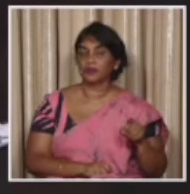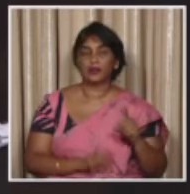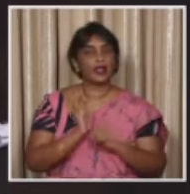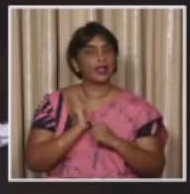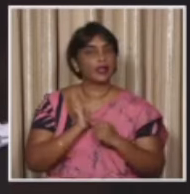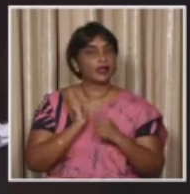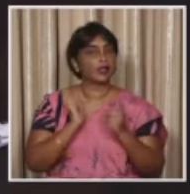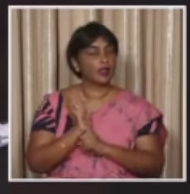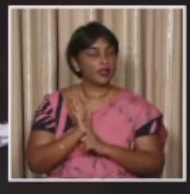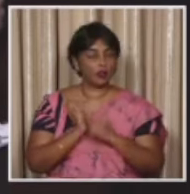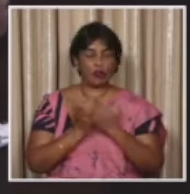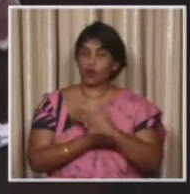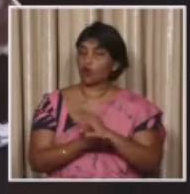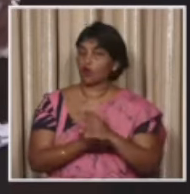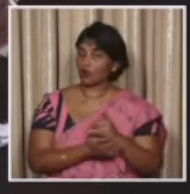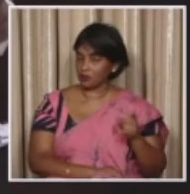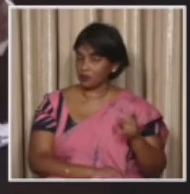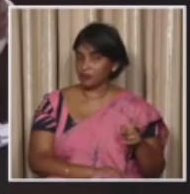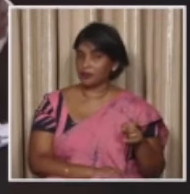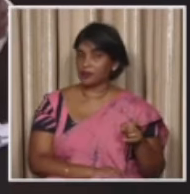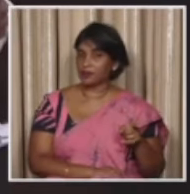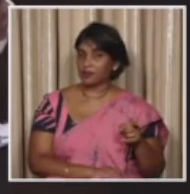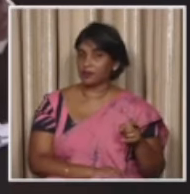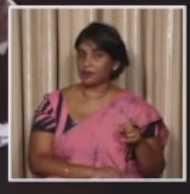LTL එකේ කොටස් වලින්